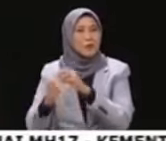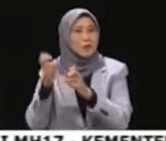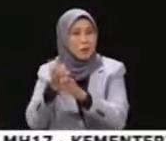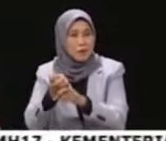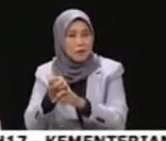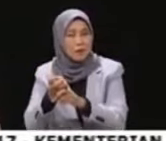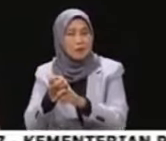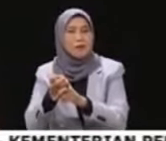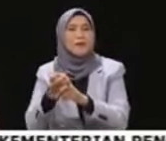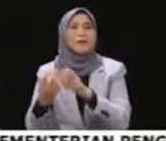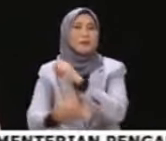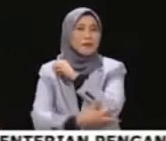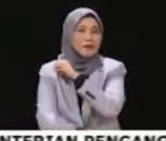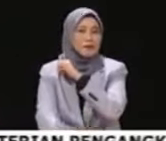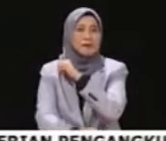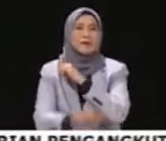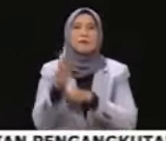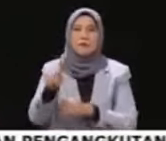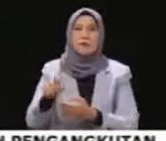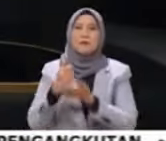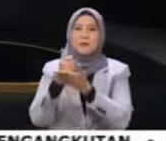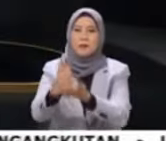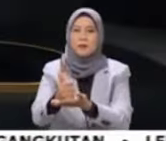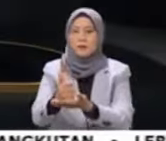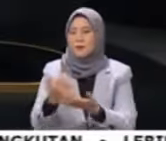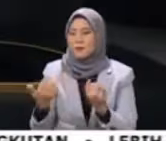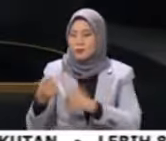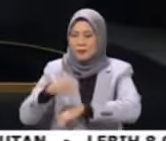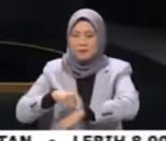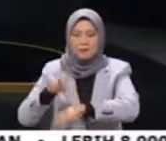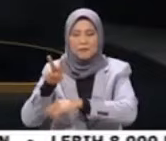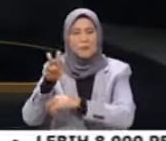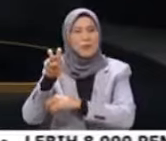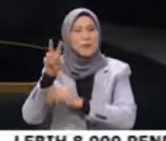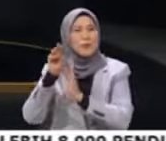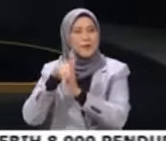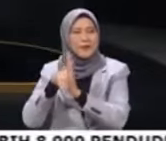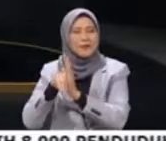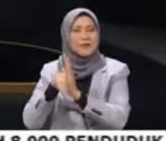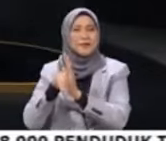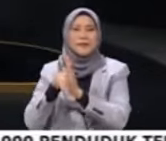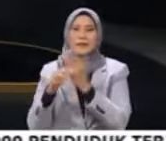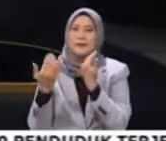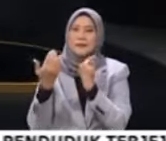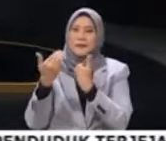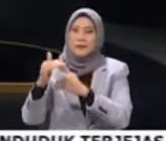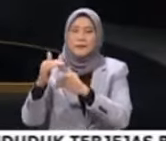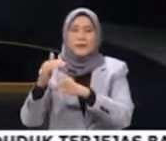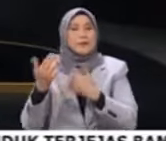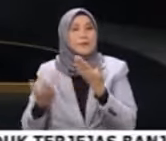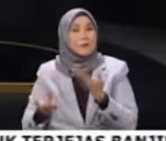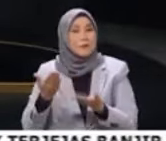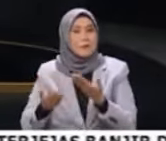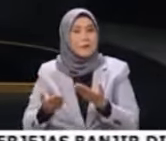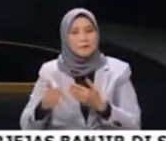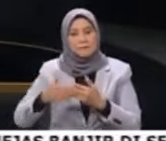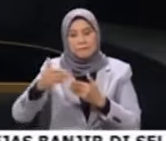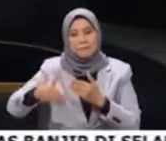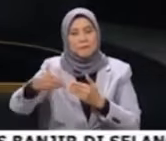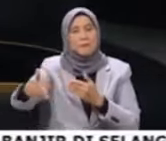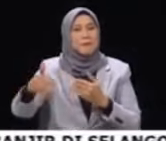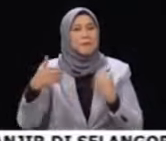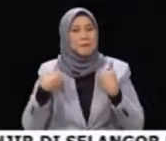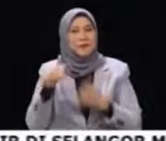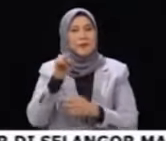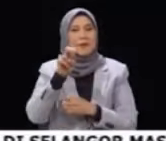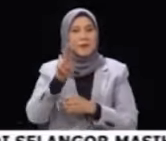membantu mereka. Ya, Yang Berhormat, 20 minit yang sangat berharga kepada kami dan pastinya bahagian susulan nanti mungkin lebih mendebarkan dengan isu-isu